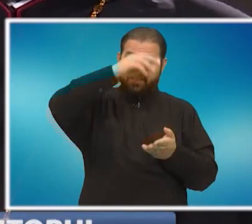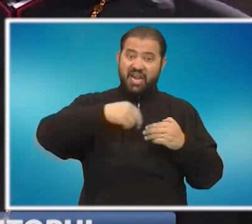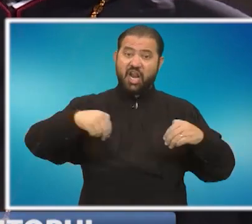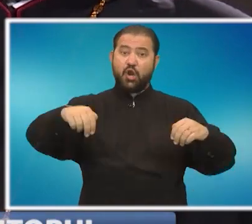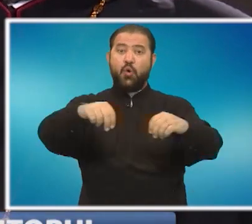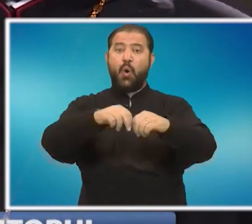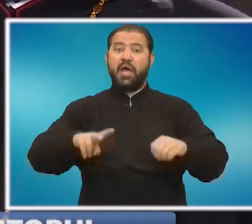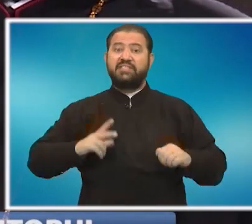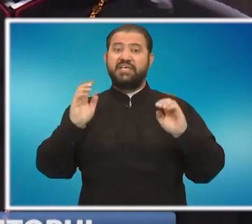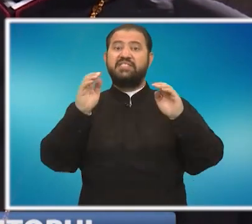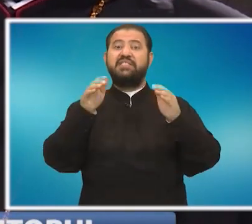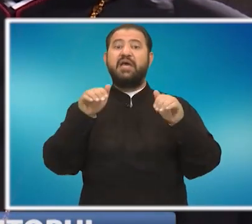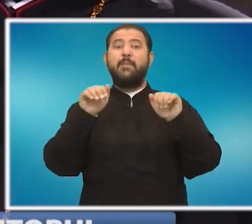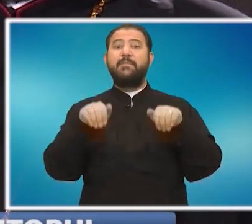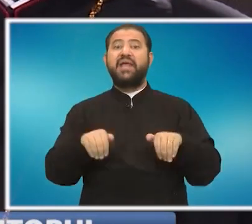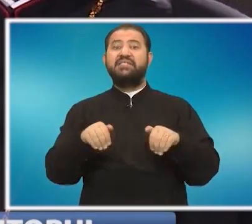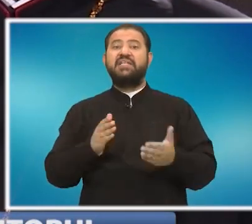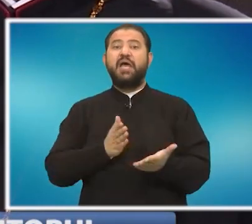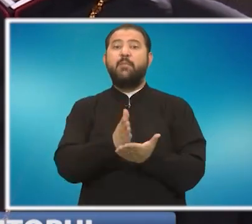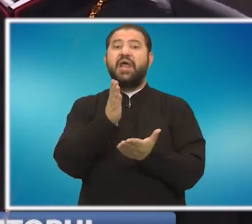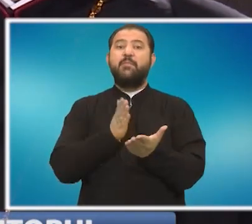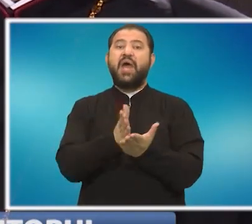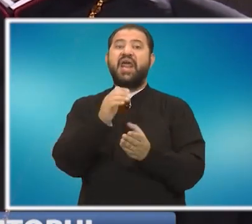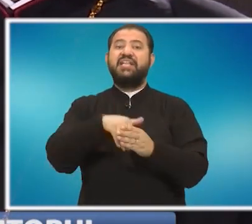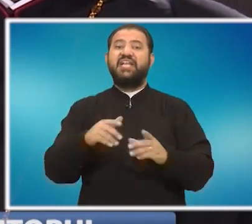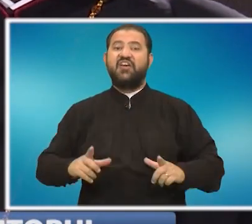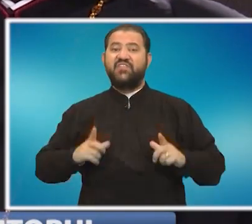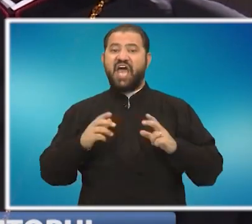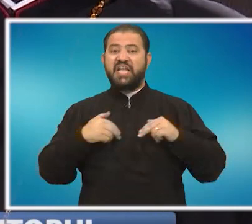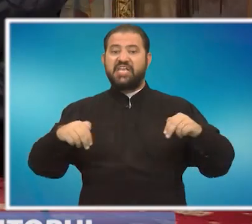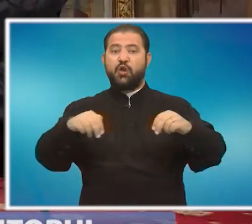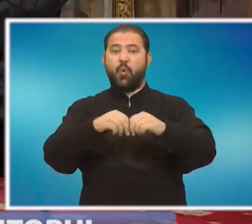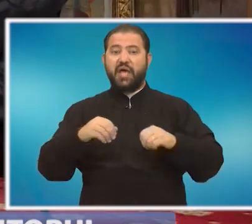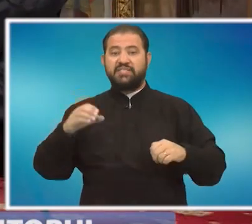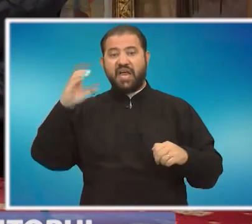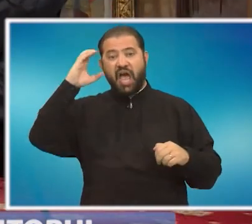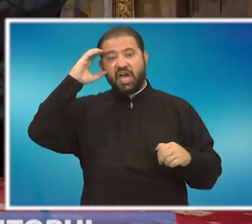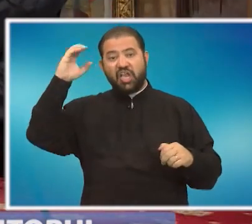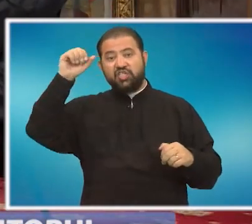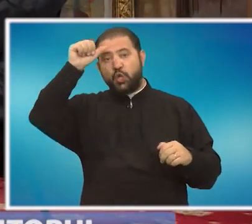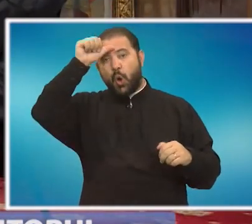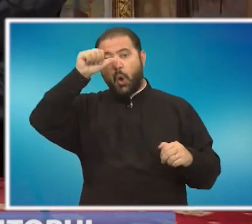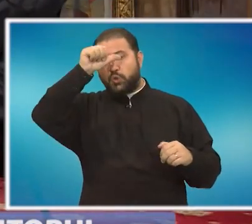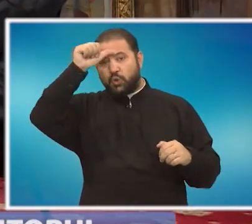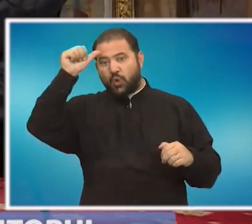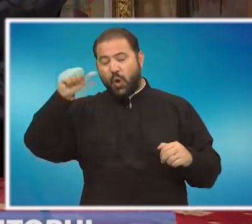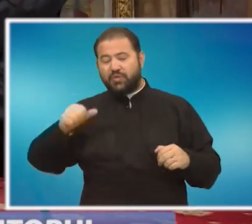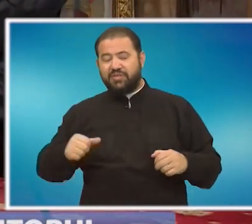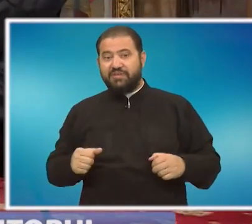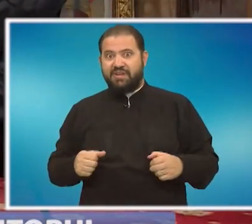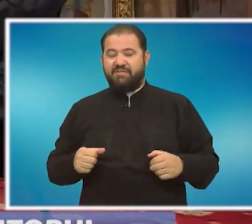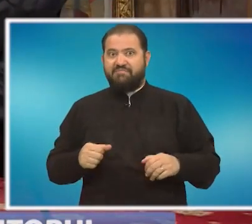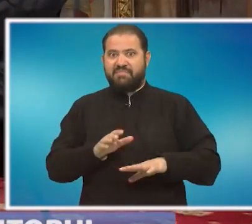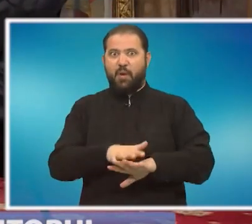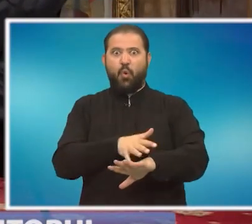sunt prezente permanent în viața noastră a creștinilor ortodoxi, ne înrăurează viețile, pentru